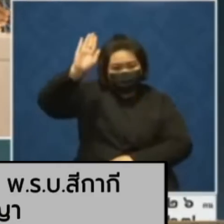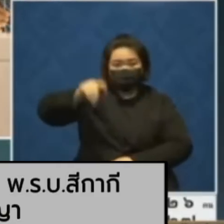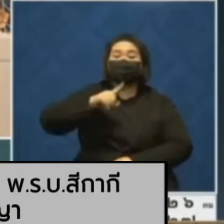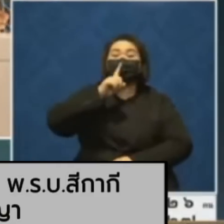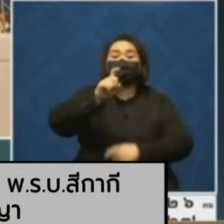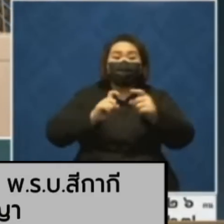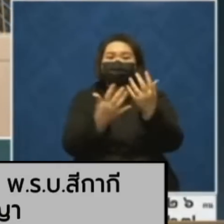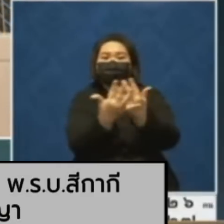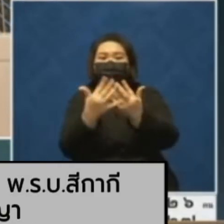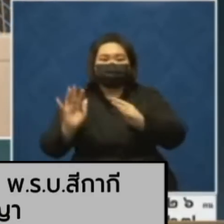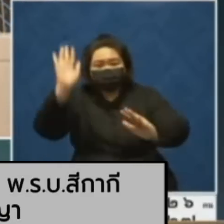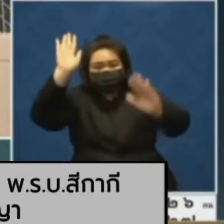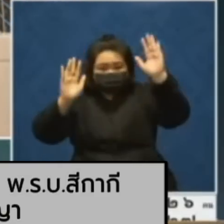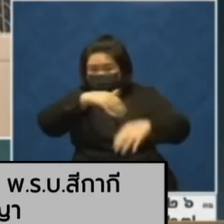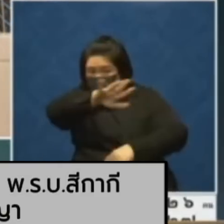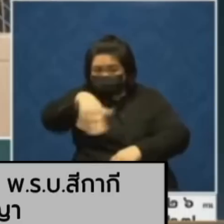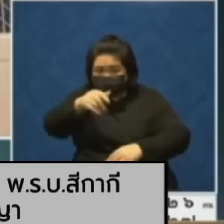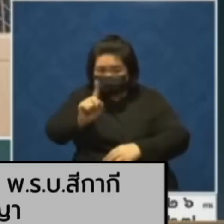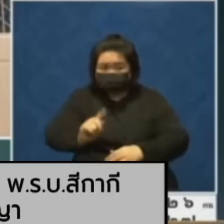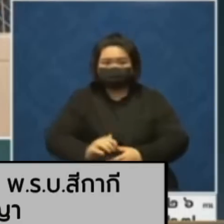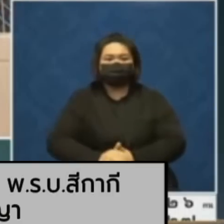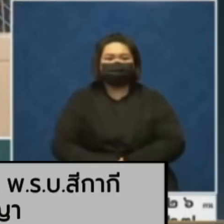เปลี่นประทานไหมไม่มครั ท่านพูดเกินเลยเป็นแลวนะครับ